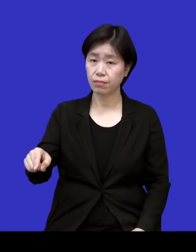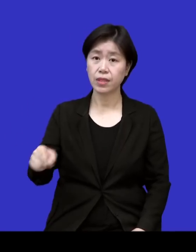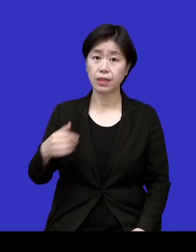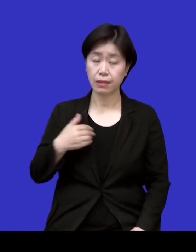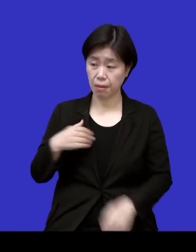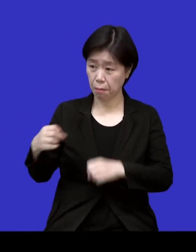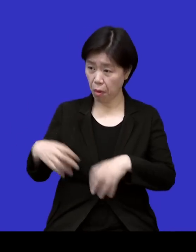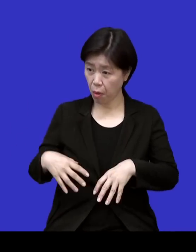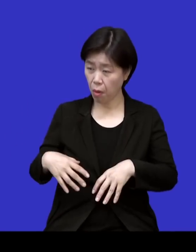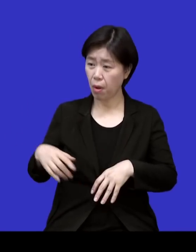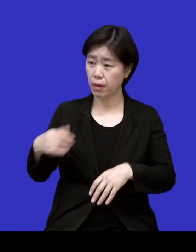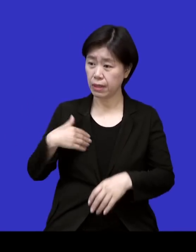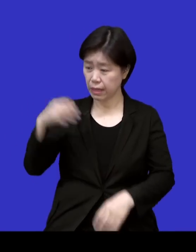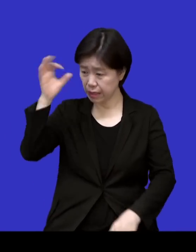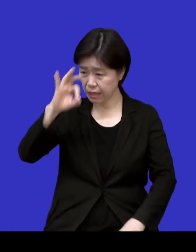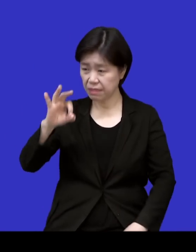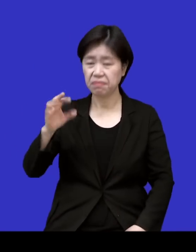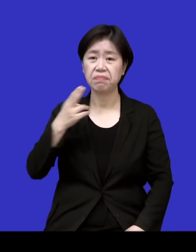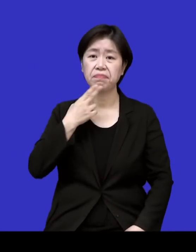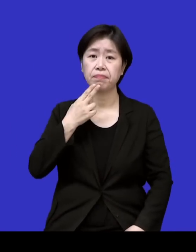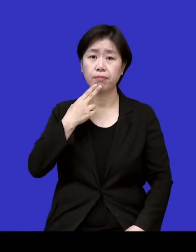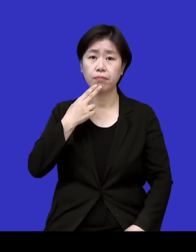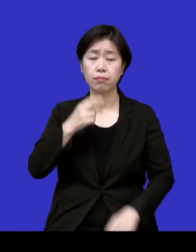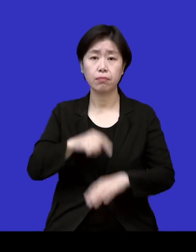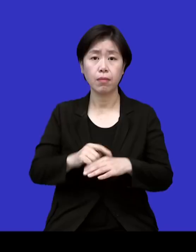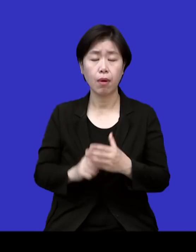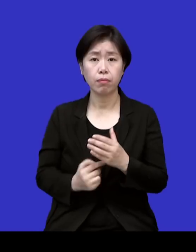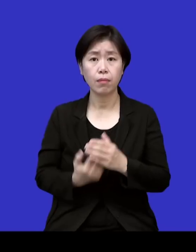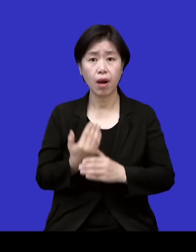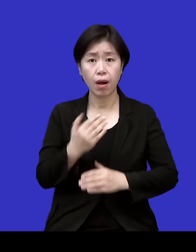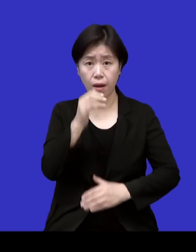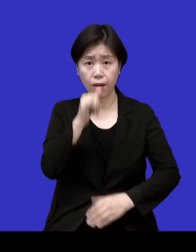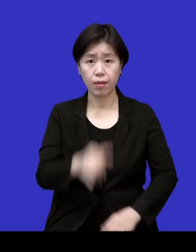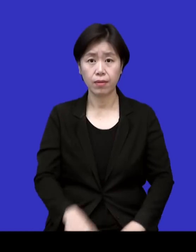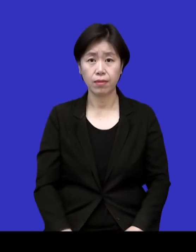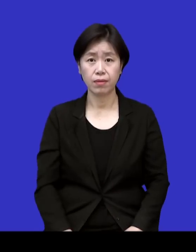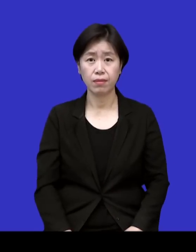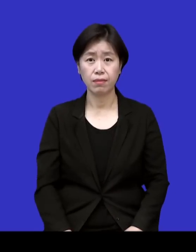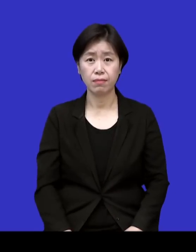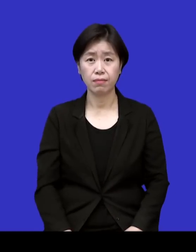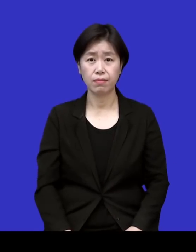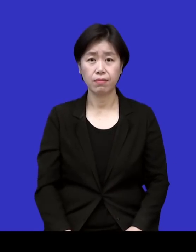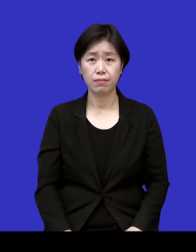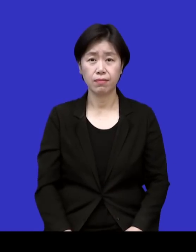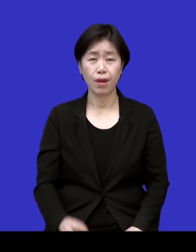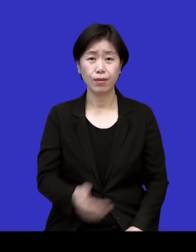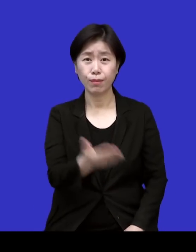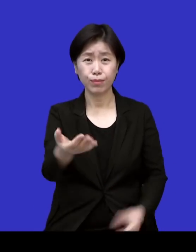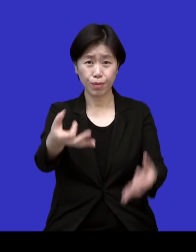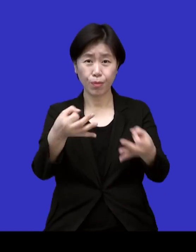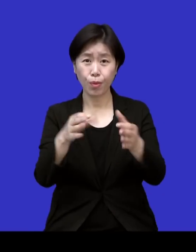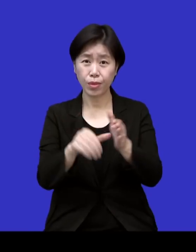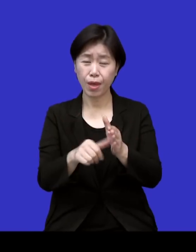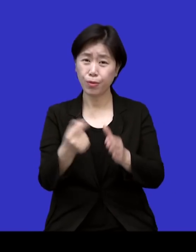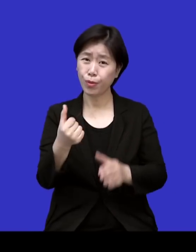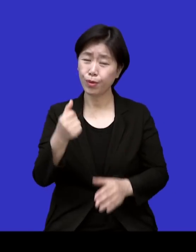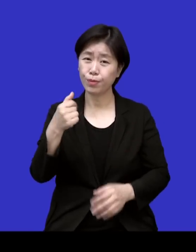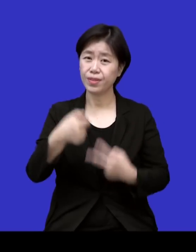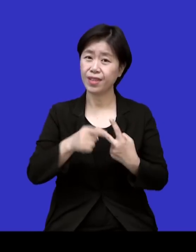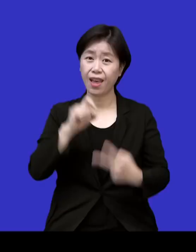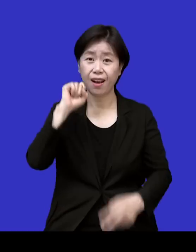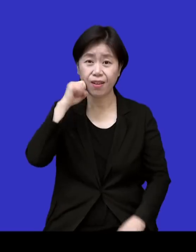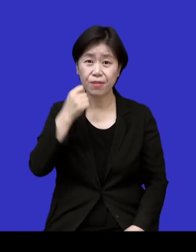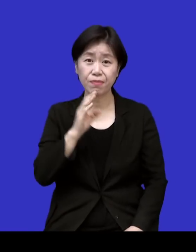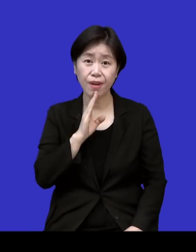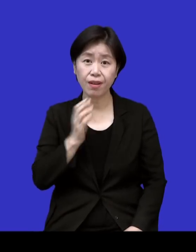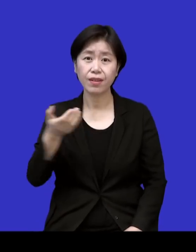이런 마음까지 막 아. 올라오더라고요. 예. 그 남들이 봤을 때는 얼마나 이게 황당할까 싶은데 제 안에서